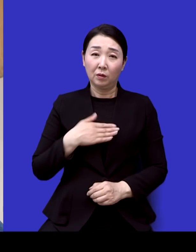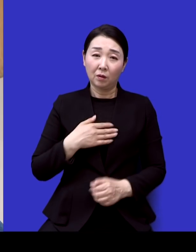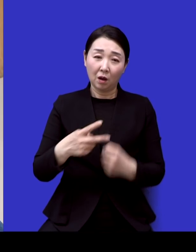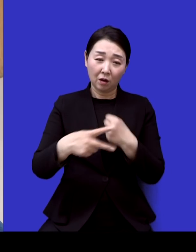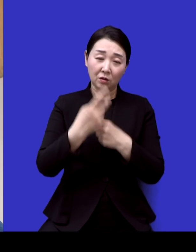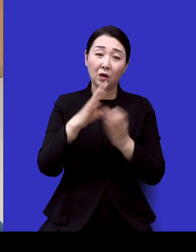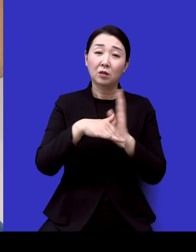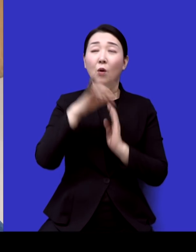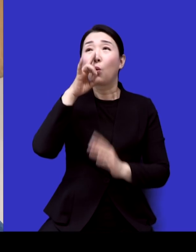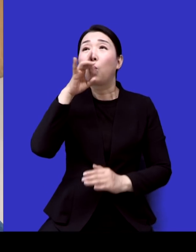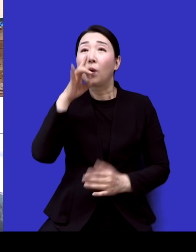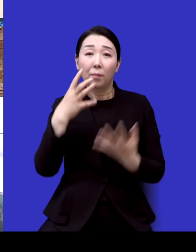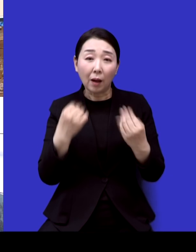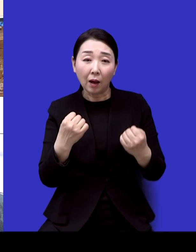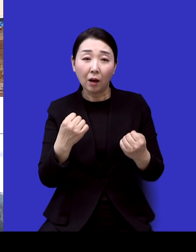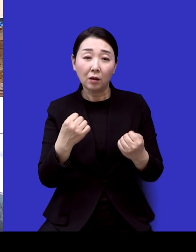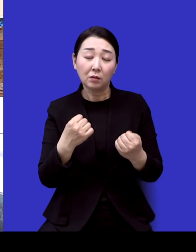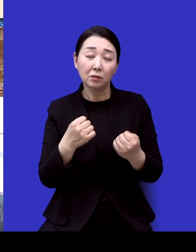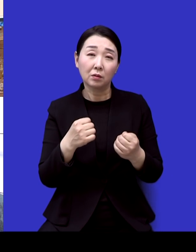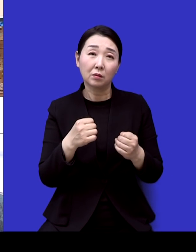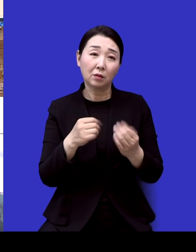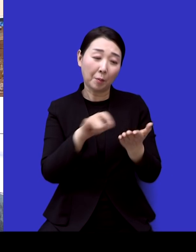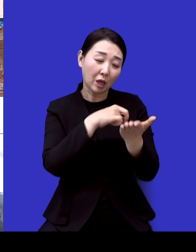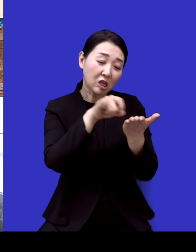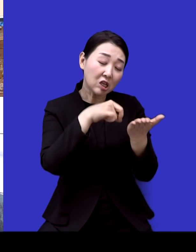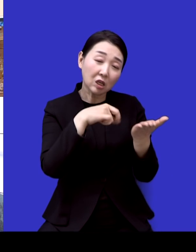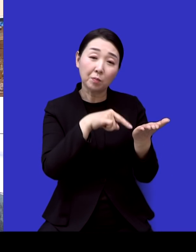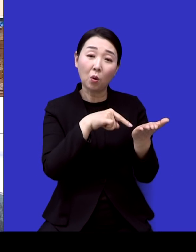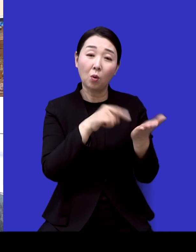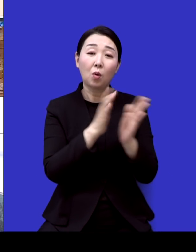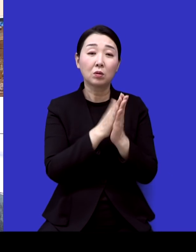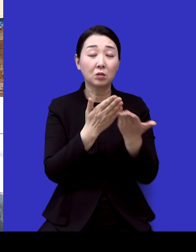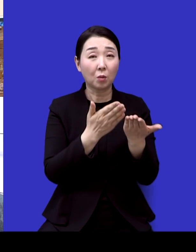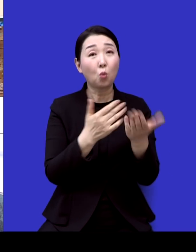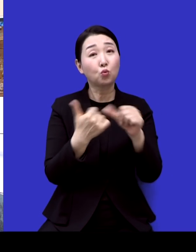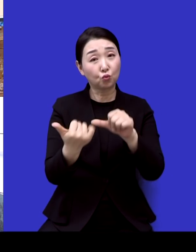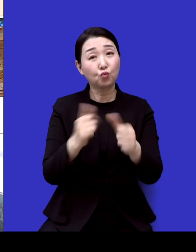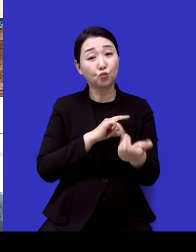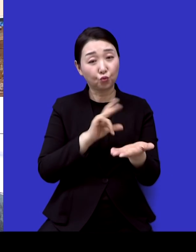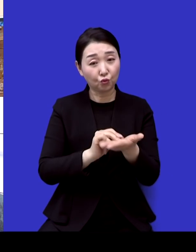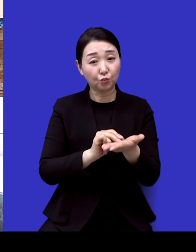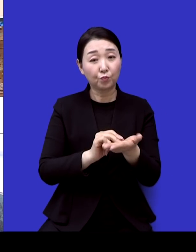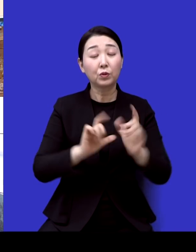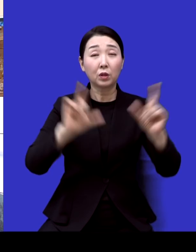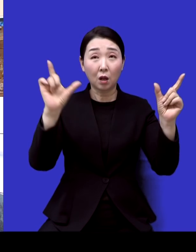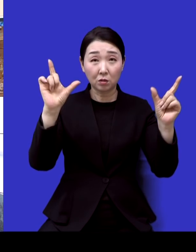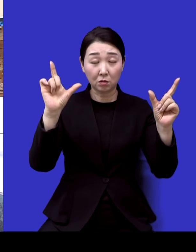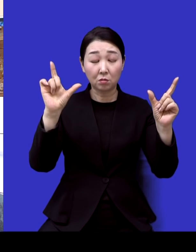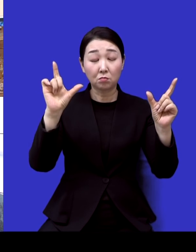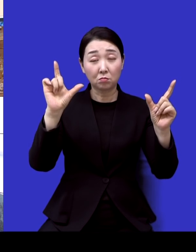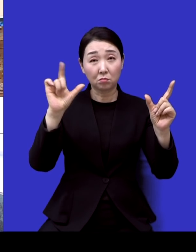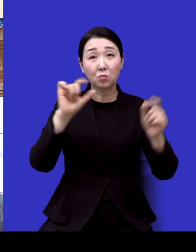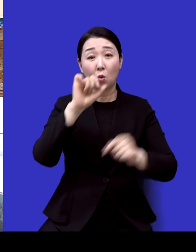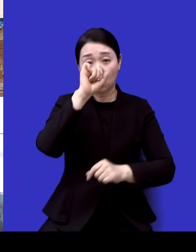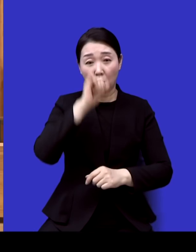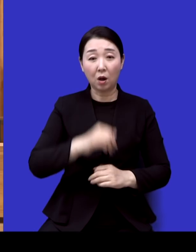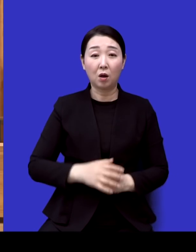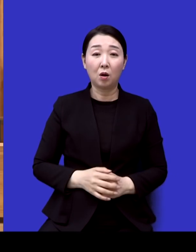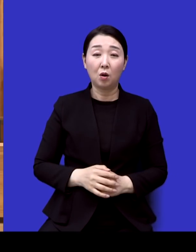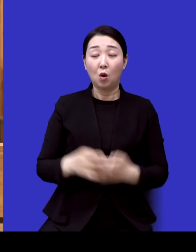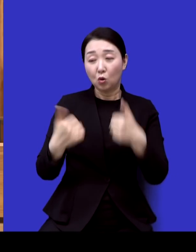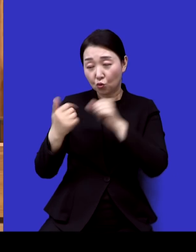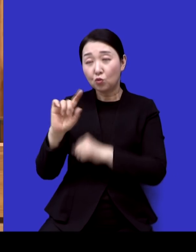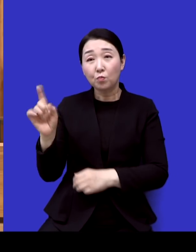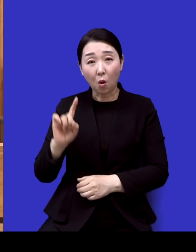이제 호기심이었어요. 그래서 일기에 썼습니다. 제목 죽음, 날씨 맑음, 죽음은 무엇인가?